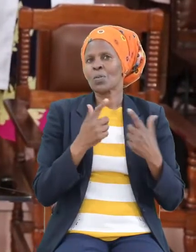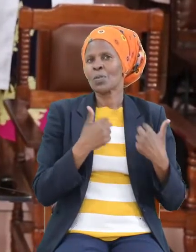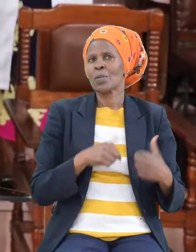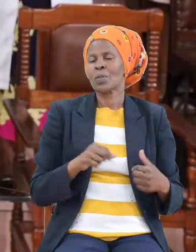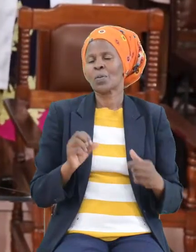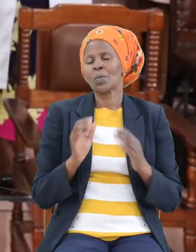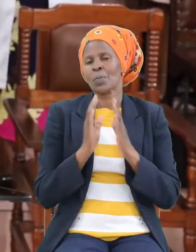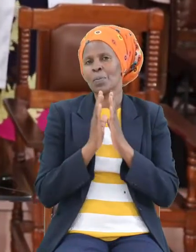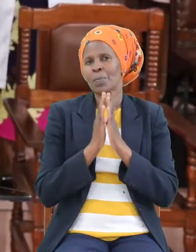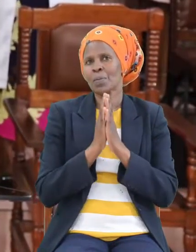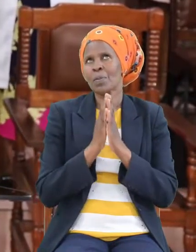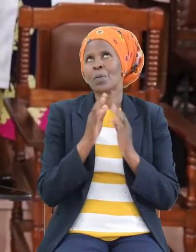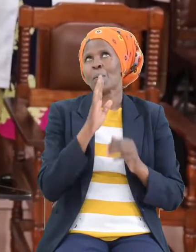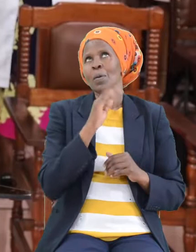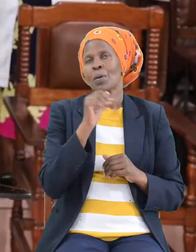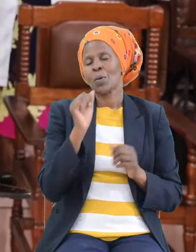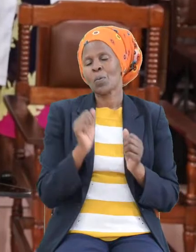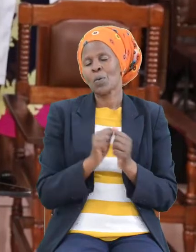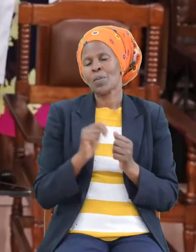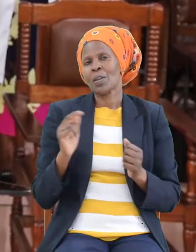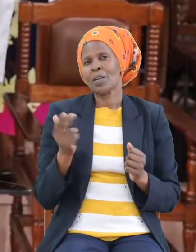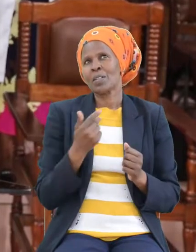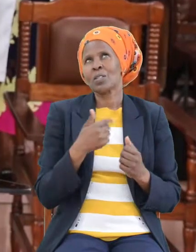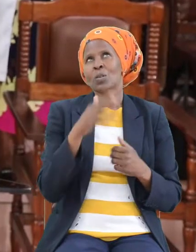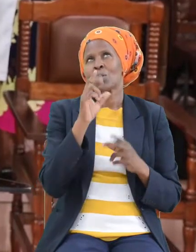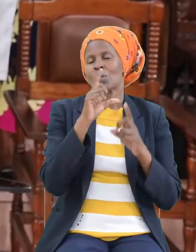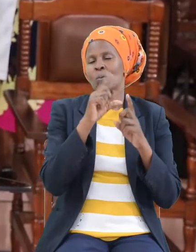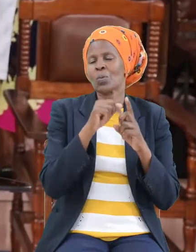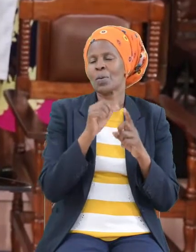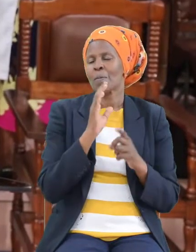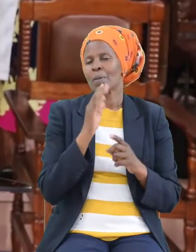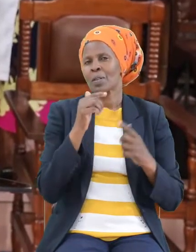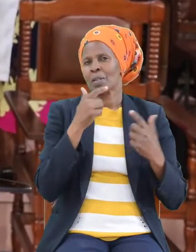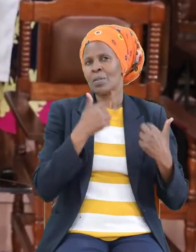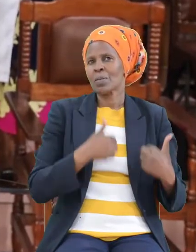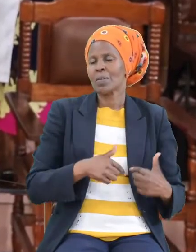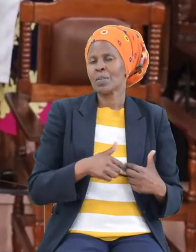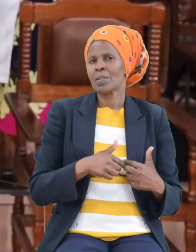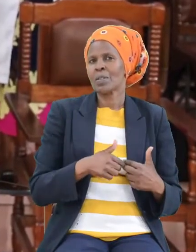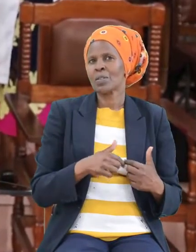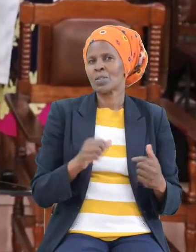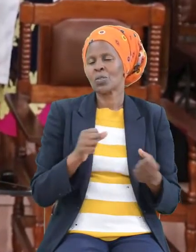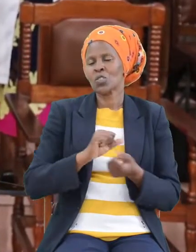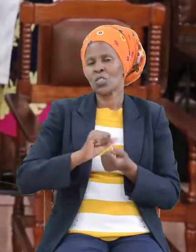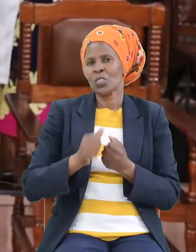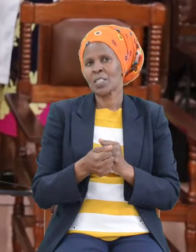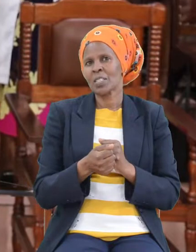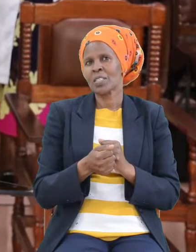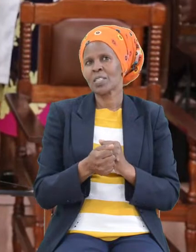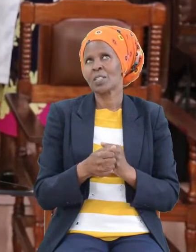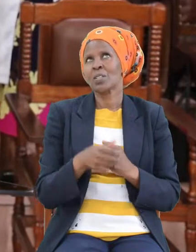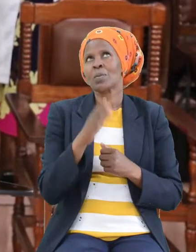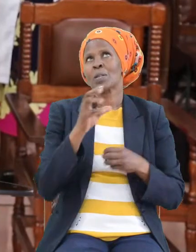Bwana ukawanasi na neno lako likapata mahala katika roho zetu, kutubadilisha na kutufanya